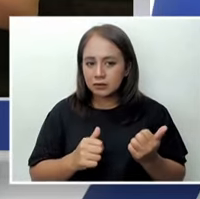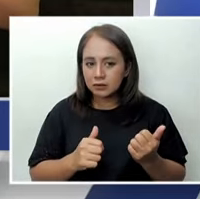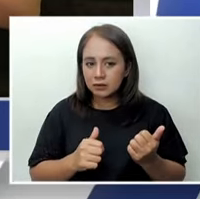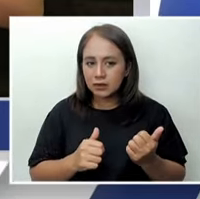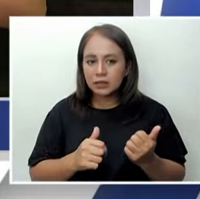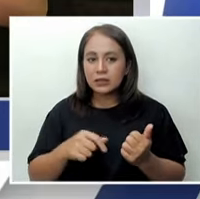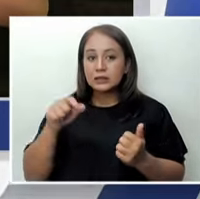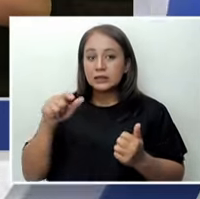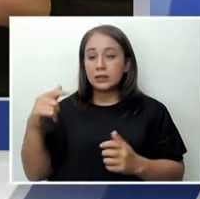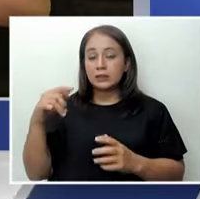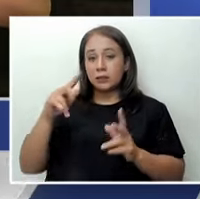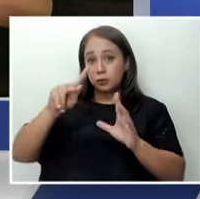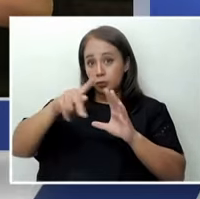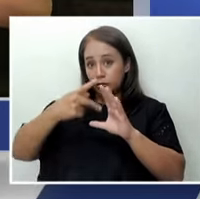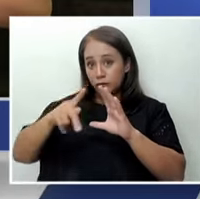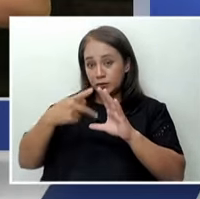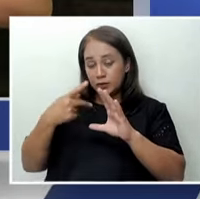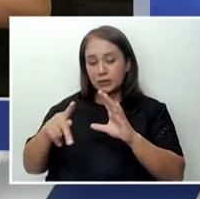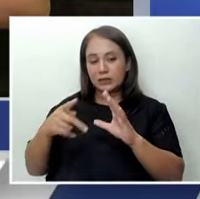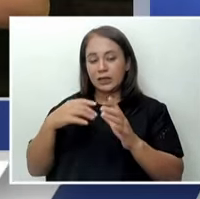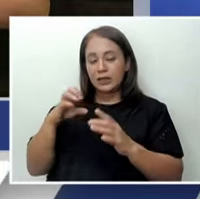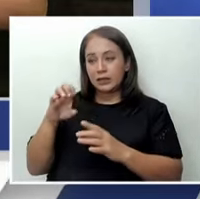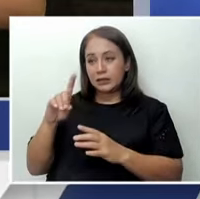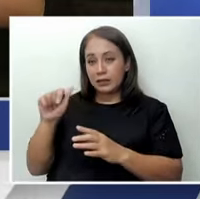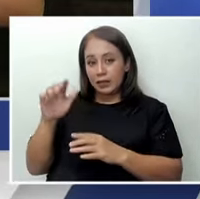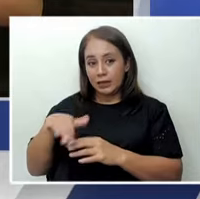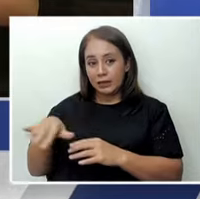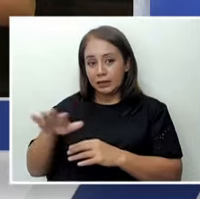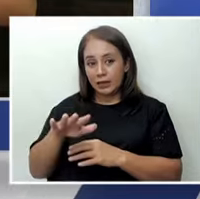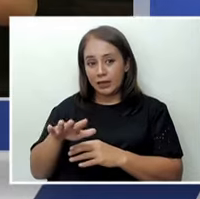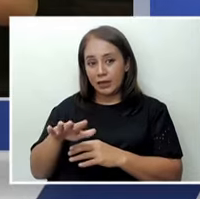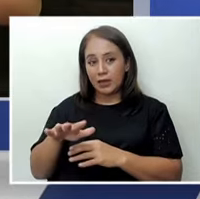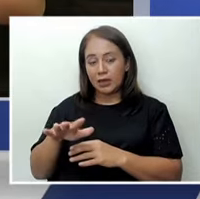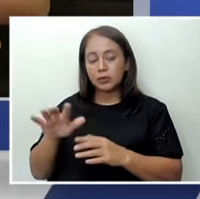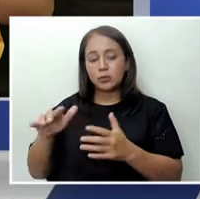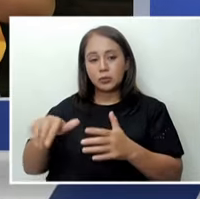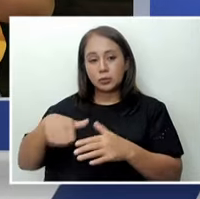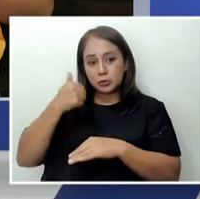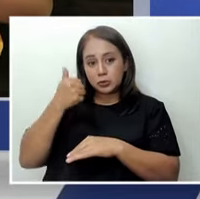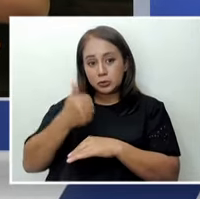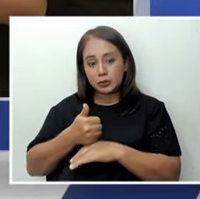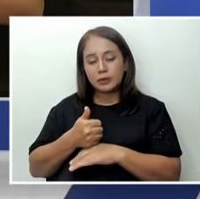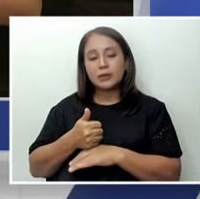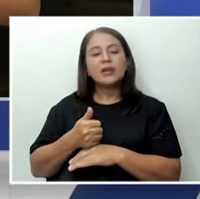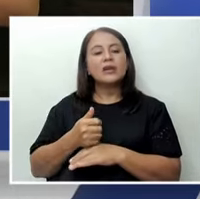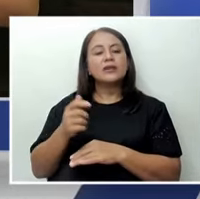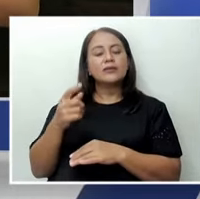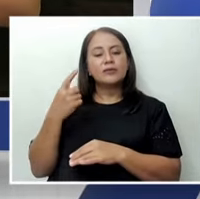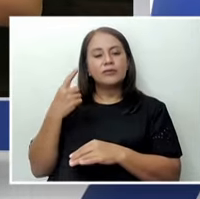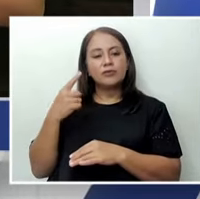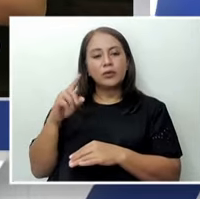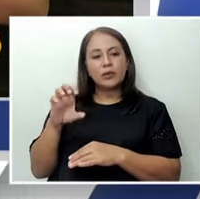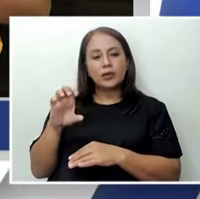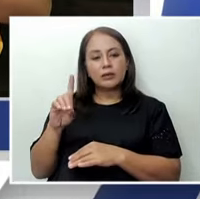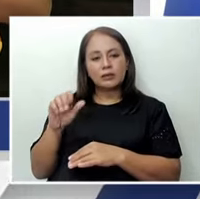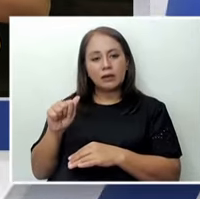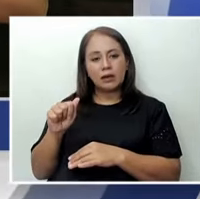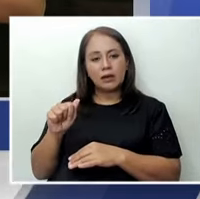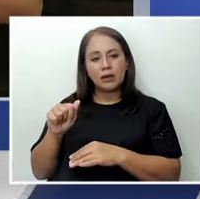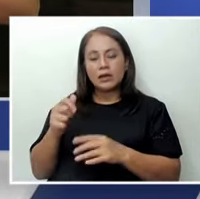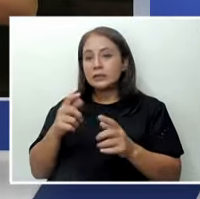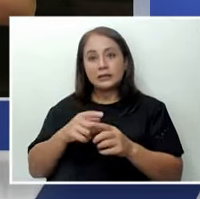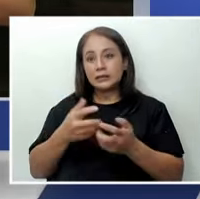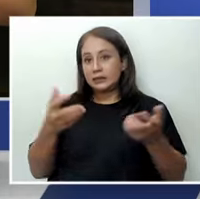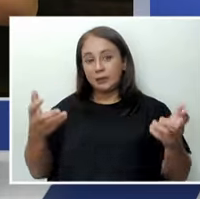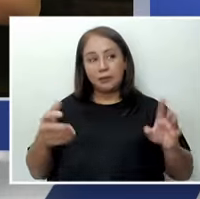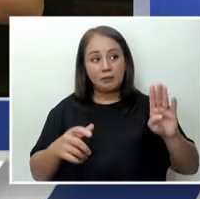sa Puerto Princesa, yung EDCA sites dyan, o yung tinatayo para sa EDCA, iba pa to sa